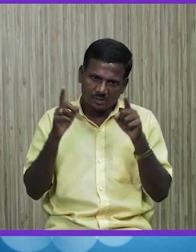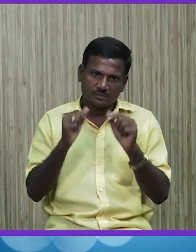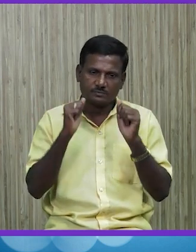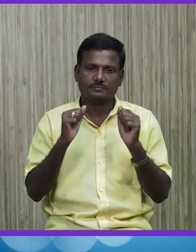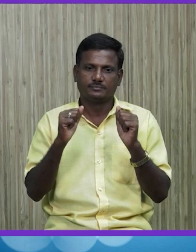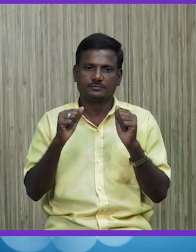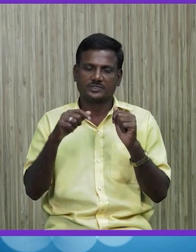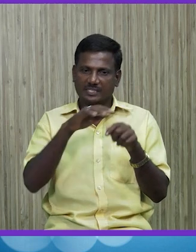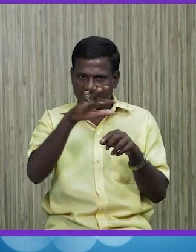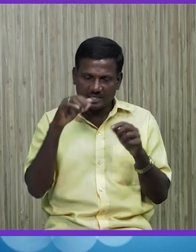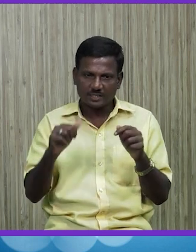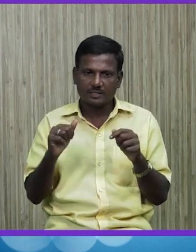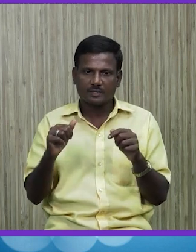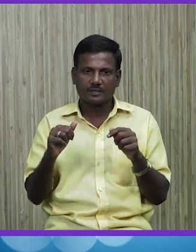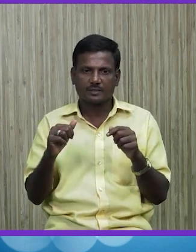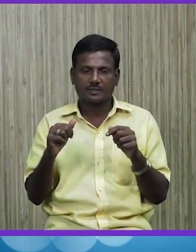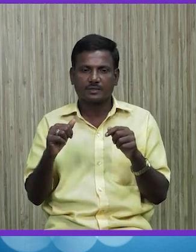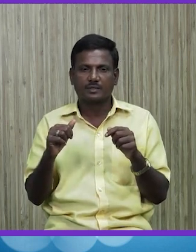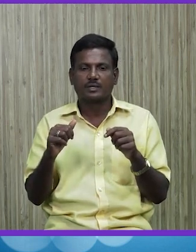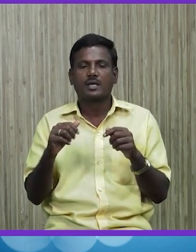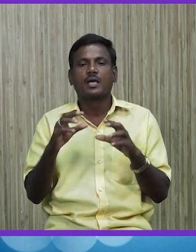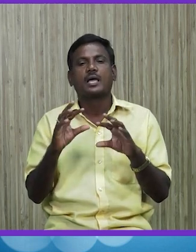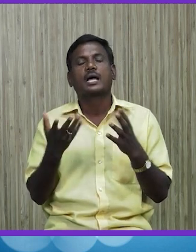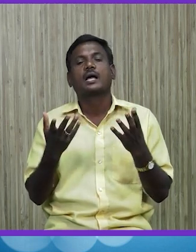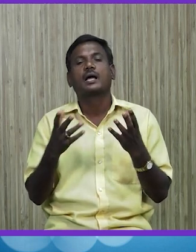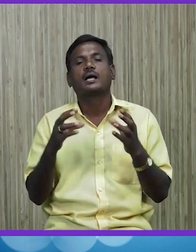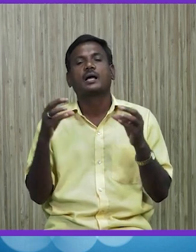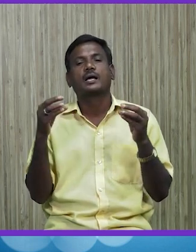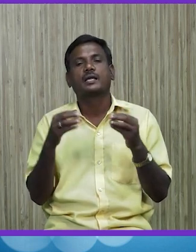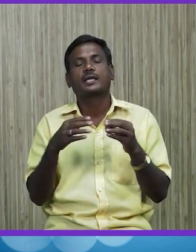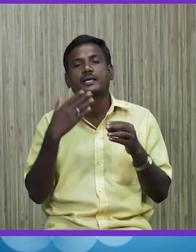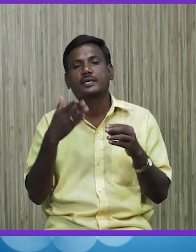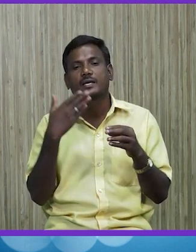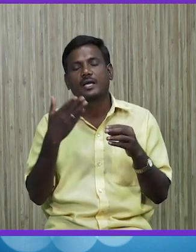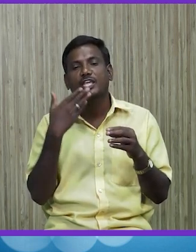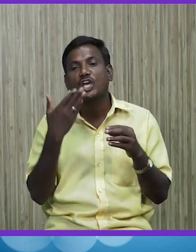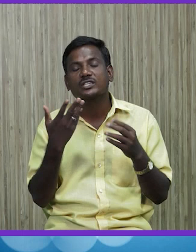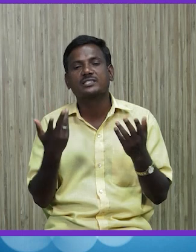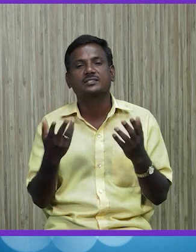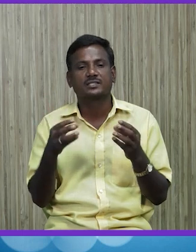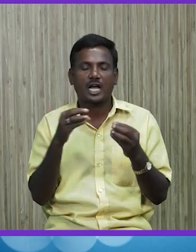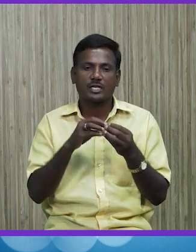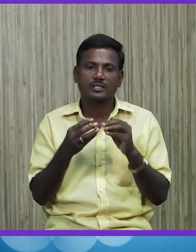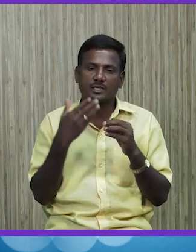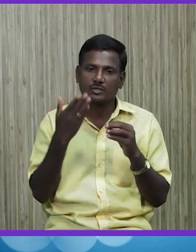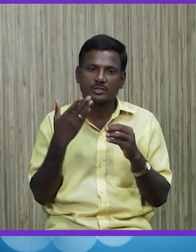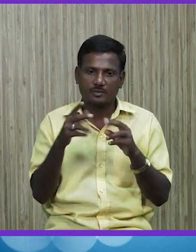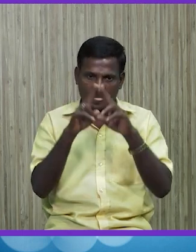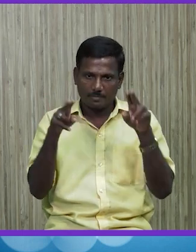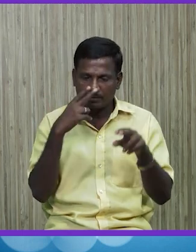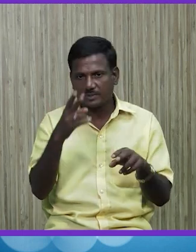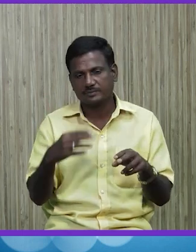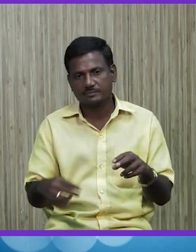இவற்றை கட்டுப்படாத இங்கு தசைகள் என அலைக்கின்று. இந்த படத்தை